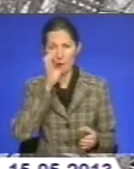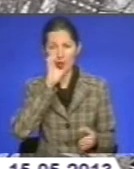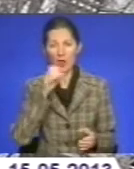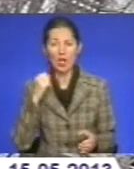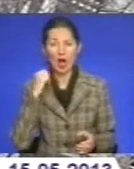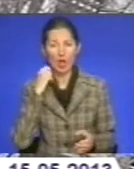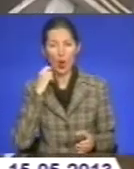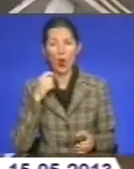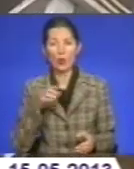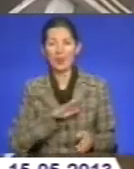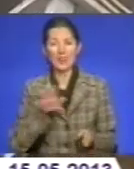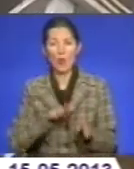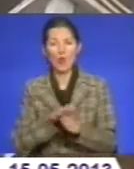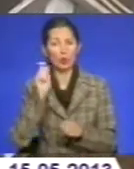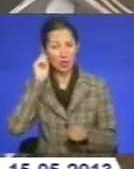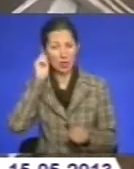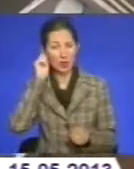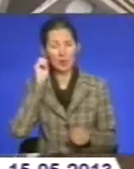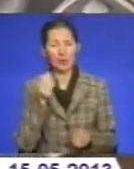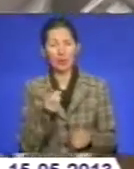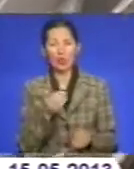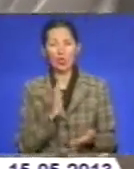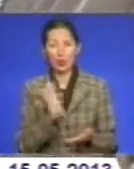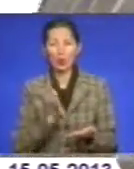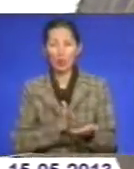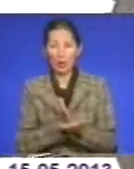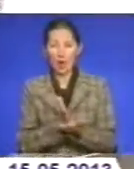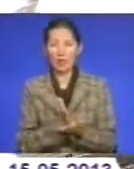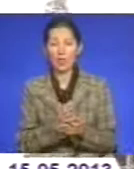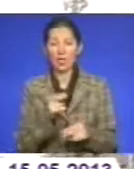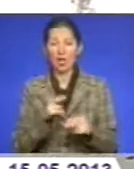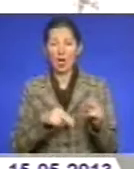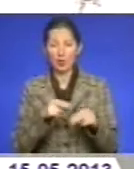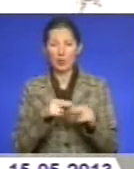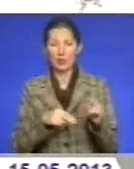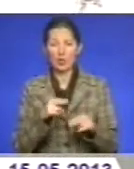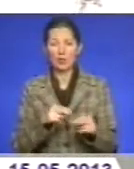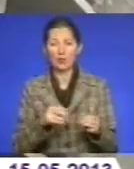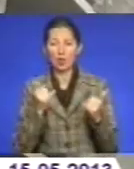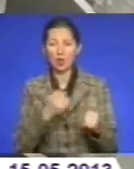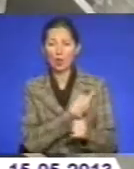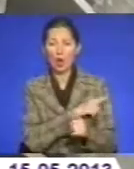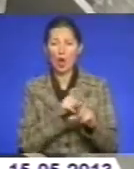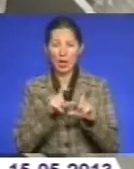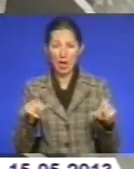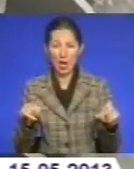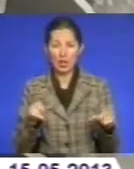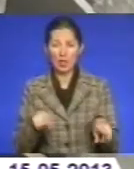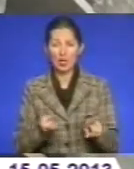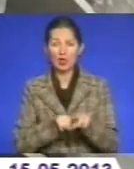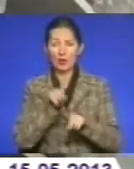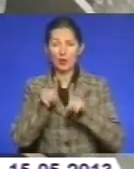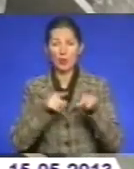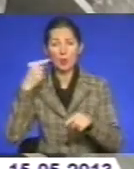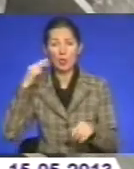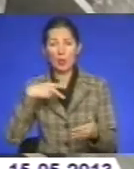коштів буде спрямовано на завершення будівництва сучасного комплексу «Охматдит». Також програмою економічних реформ президента передбачено